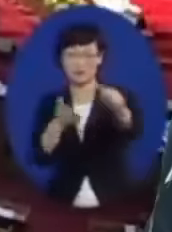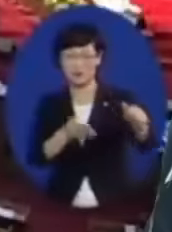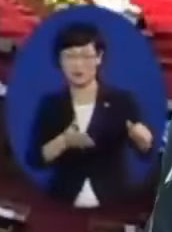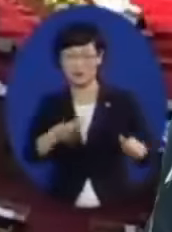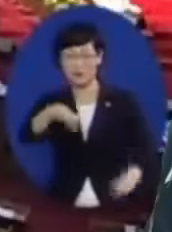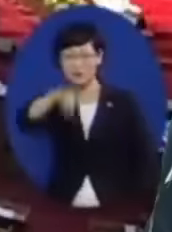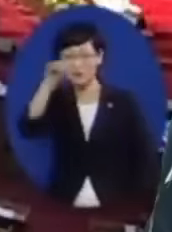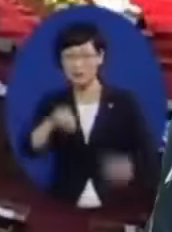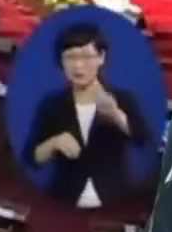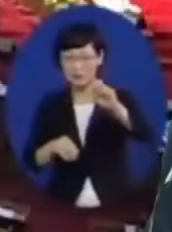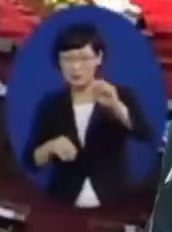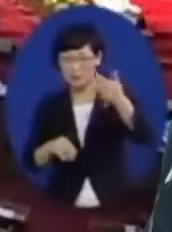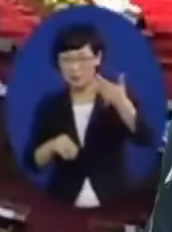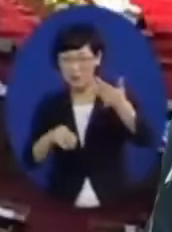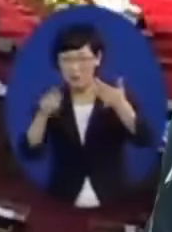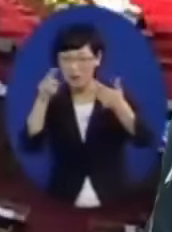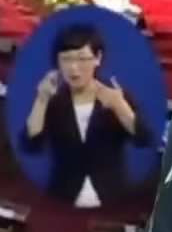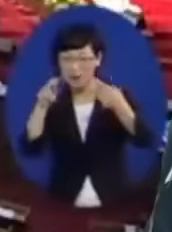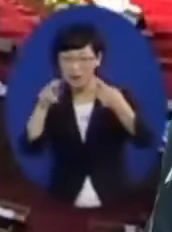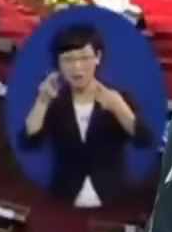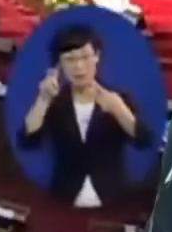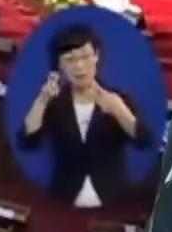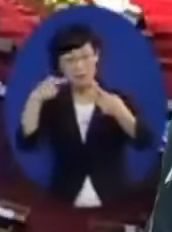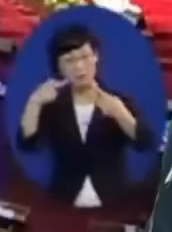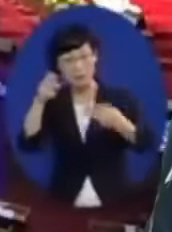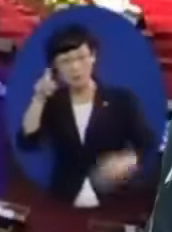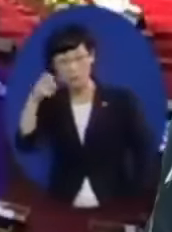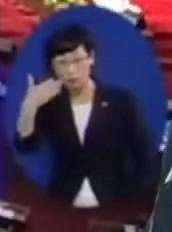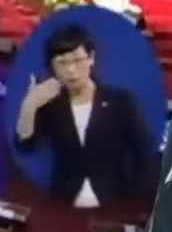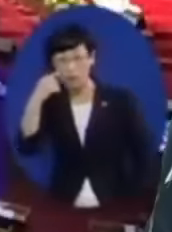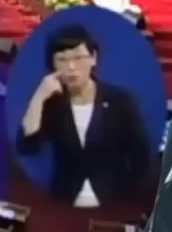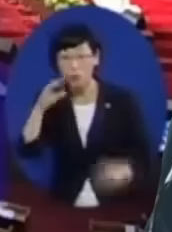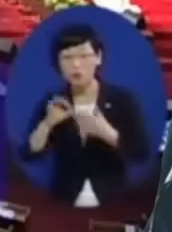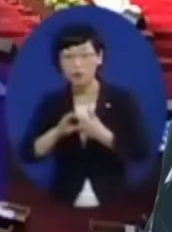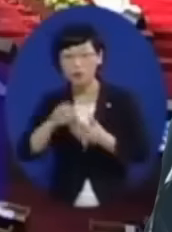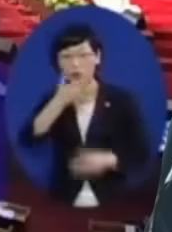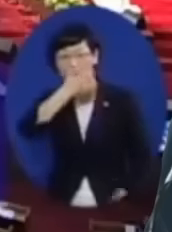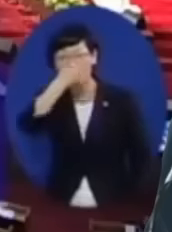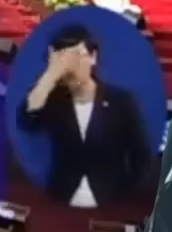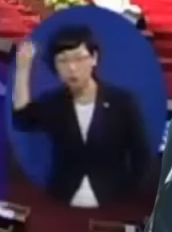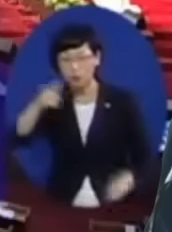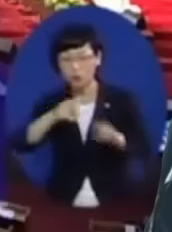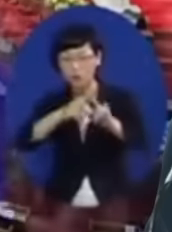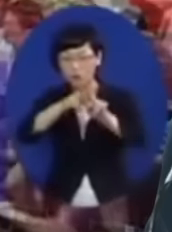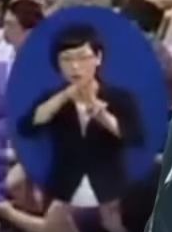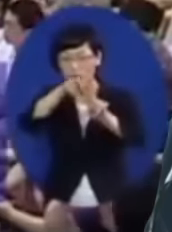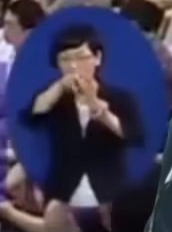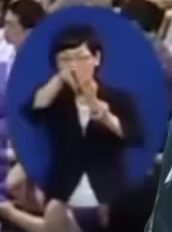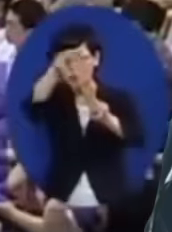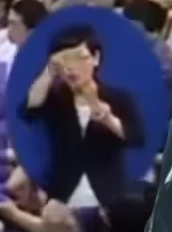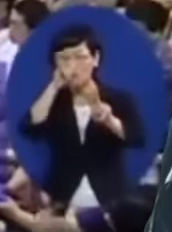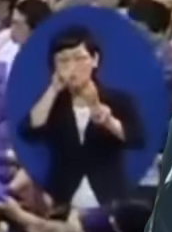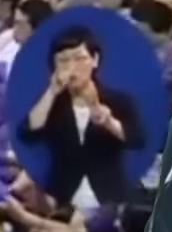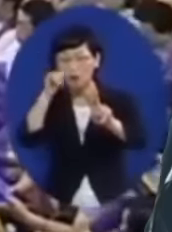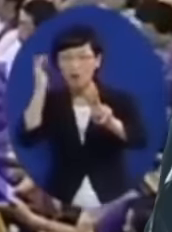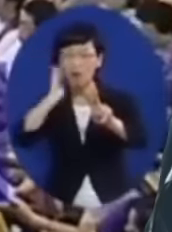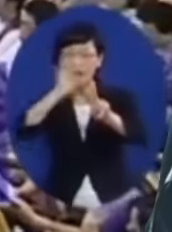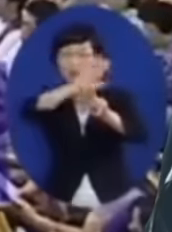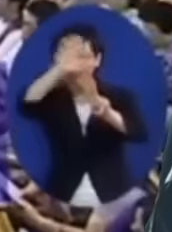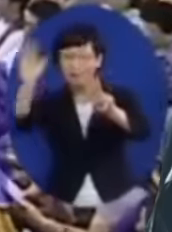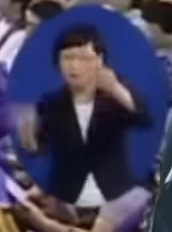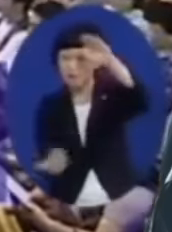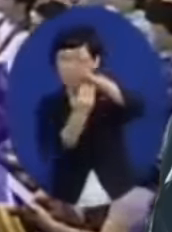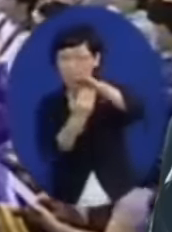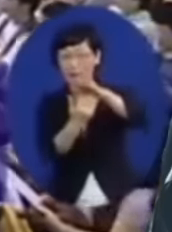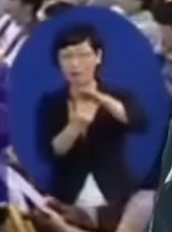창세기 28장 12절로 19절에 보면 꿈에 본적 사닥다리가 땅 위에 서 있는데 그 꼭대기가 하늘에 닿았고